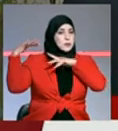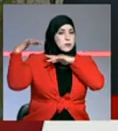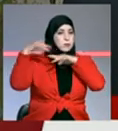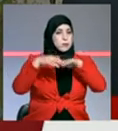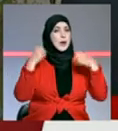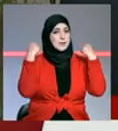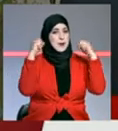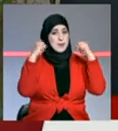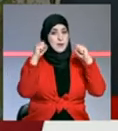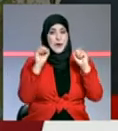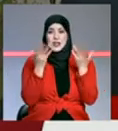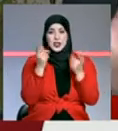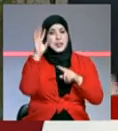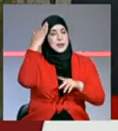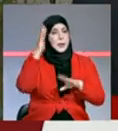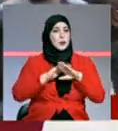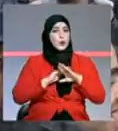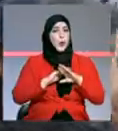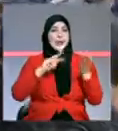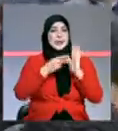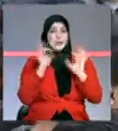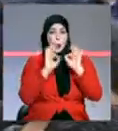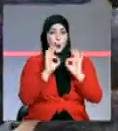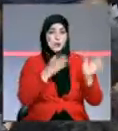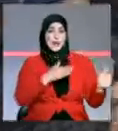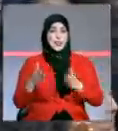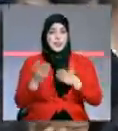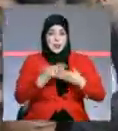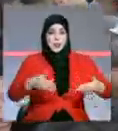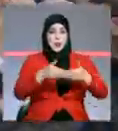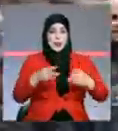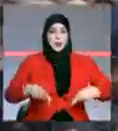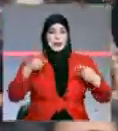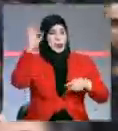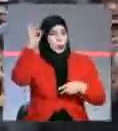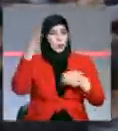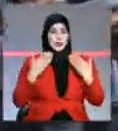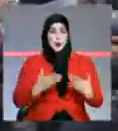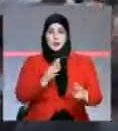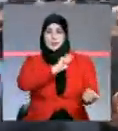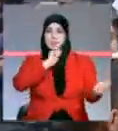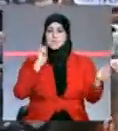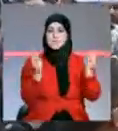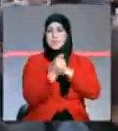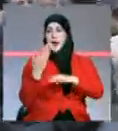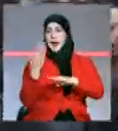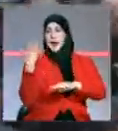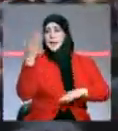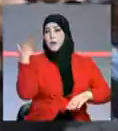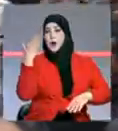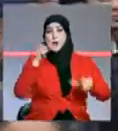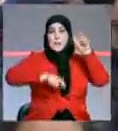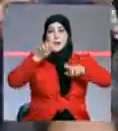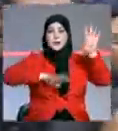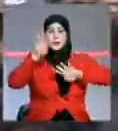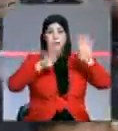اجتماعي، ما عندهاش الآليات وما عندهاش الأطر. ولأن الظرفية التي تمر بها البلاد اليوم مغايرة لتلك التي خرج فيها الشعب التونسي